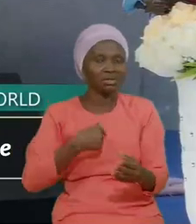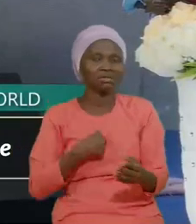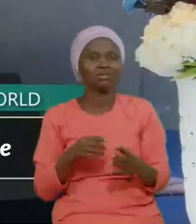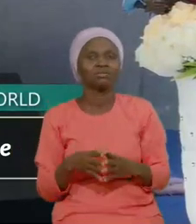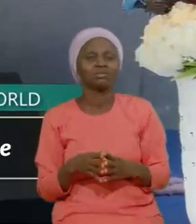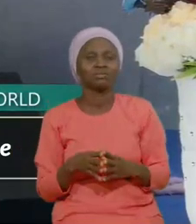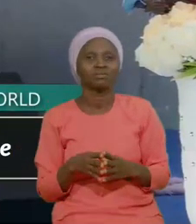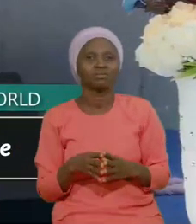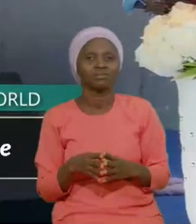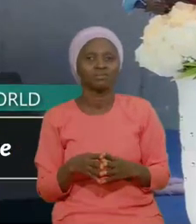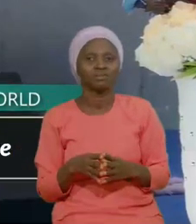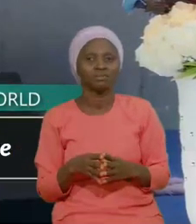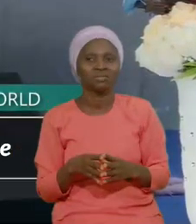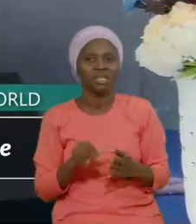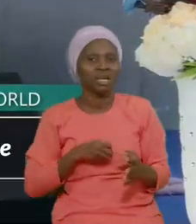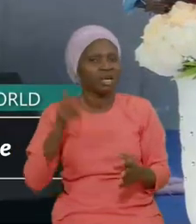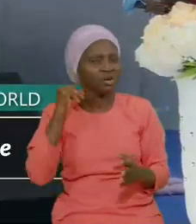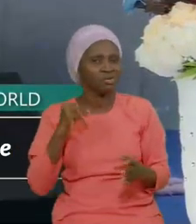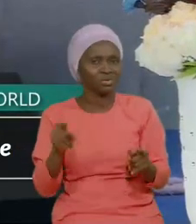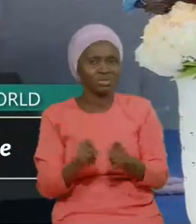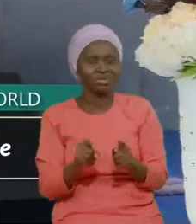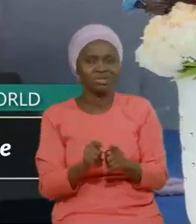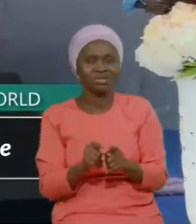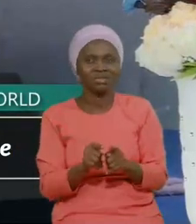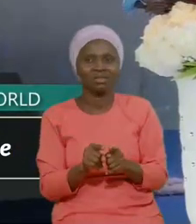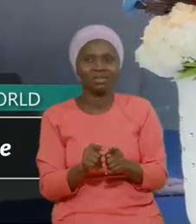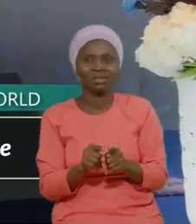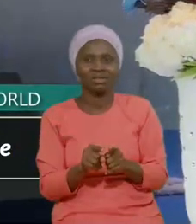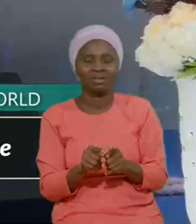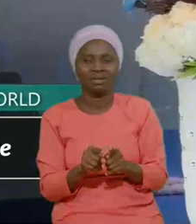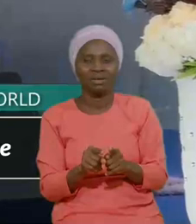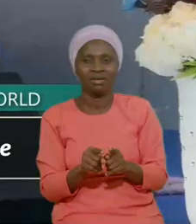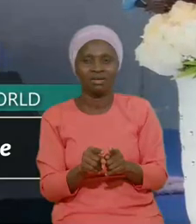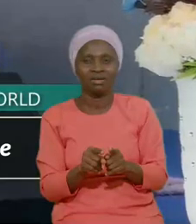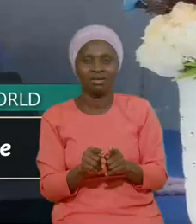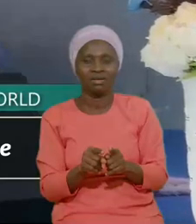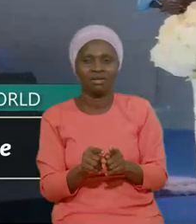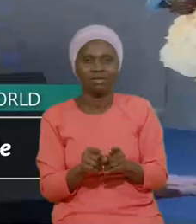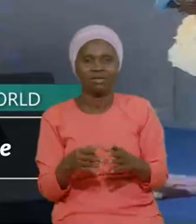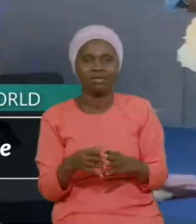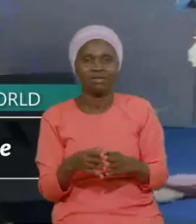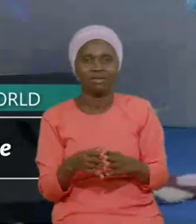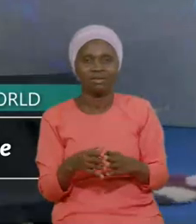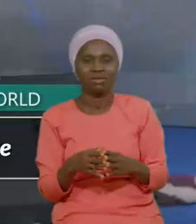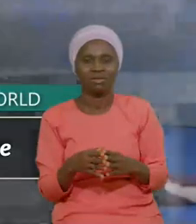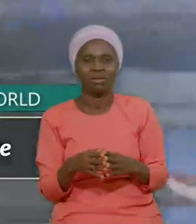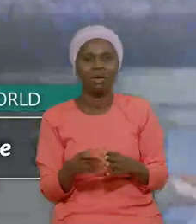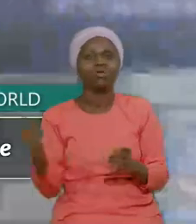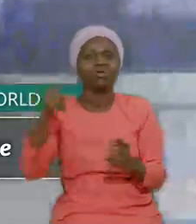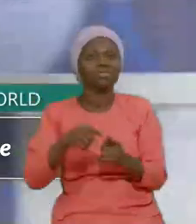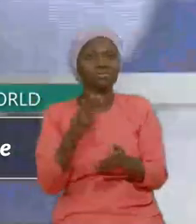Je ne pouvais pas dépasser tous ceux qui étaient autour de moi. J'étais comme eux, ils étaient comme moi. Something changed.